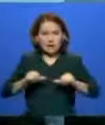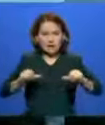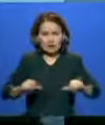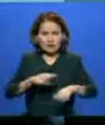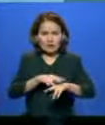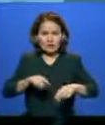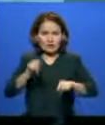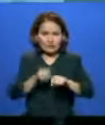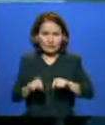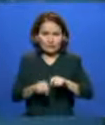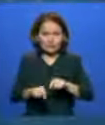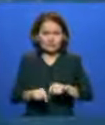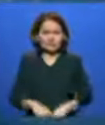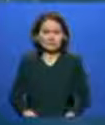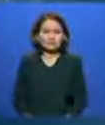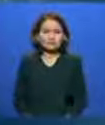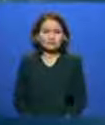жүргізілді.